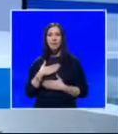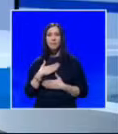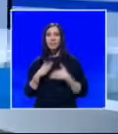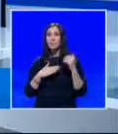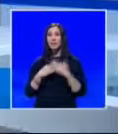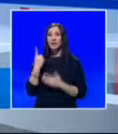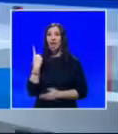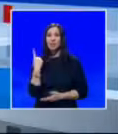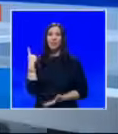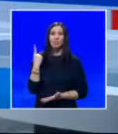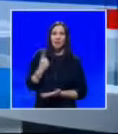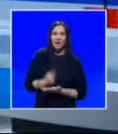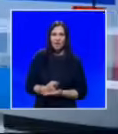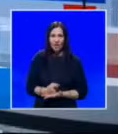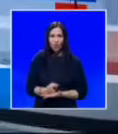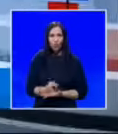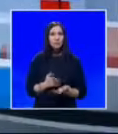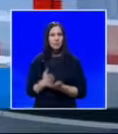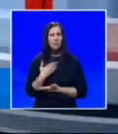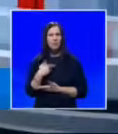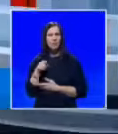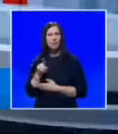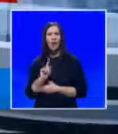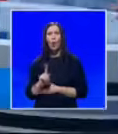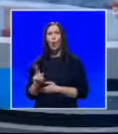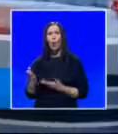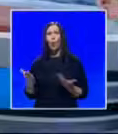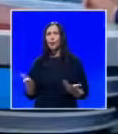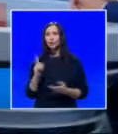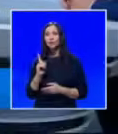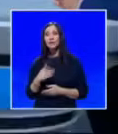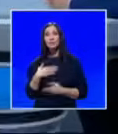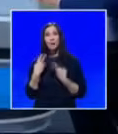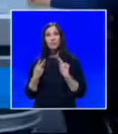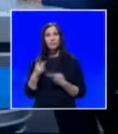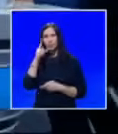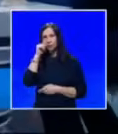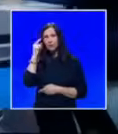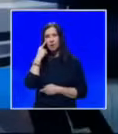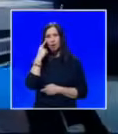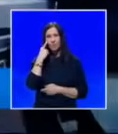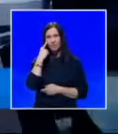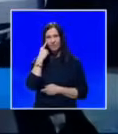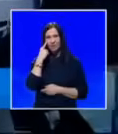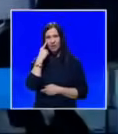на практика една диктатура. Но според мен това, което трябва да си има предвид, Путин се опитва